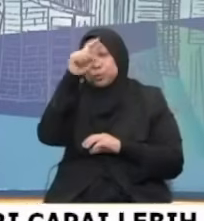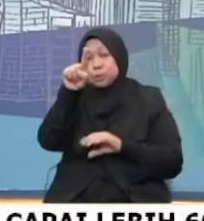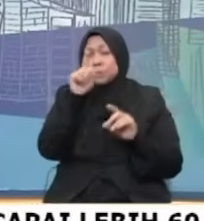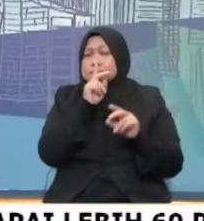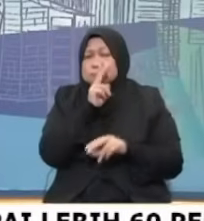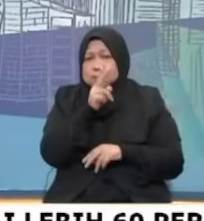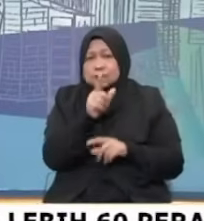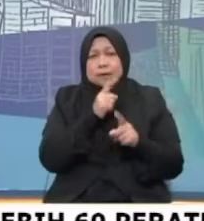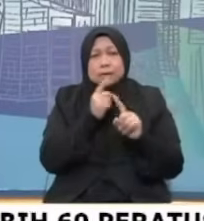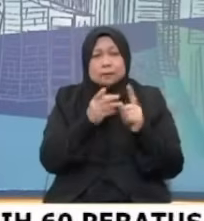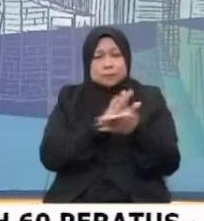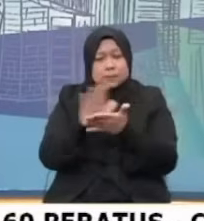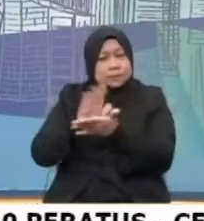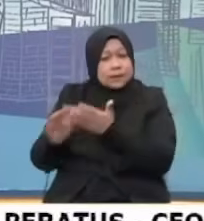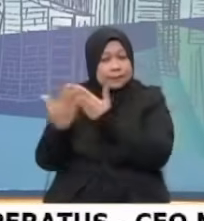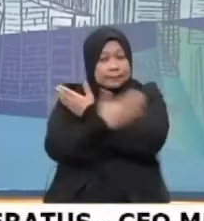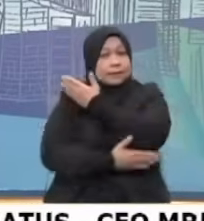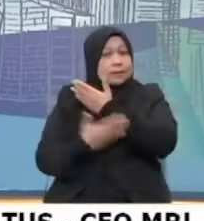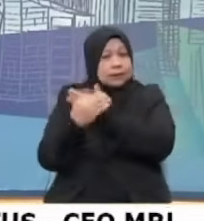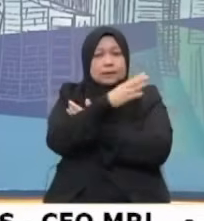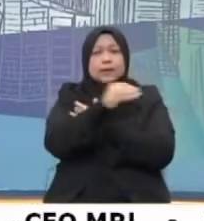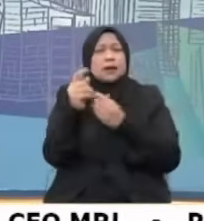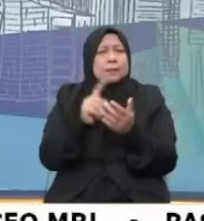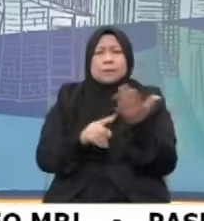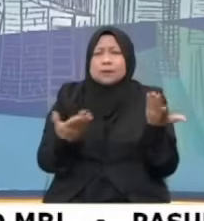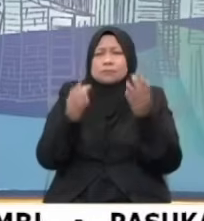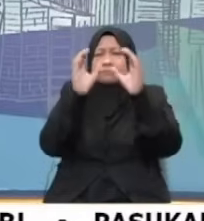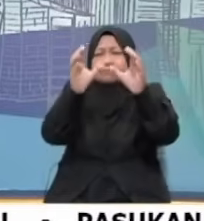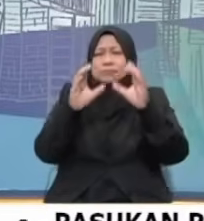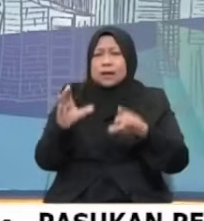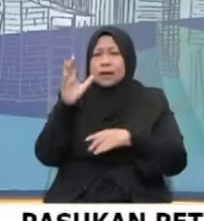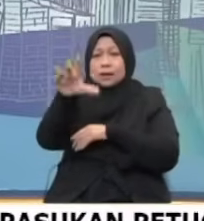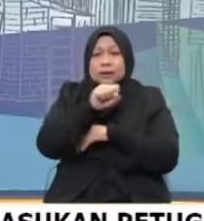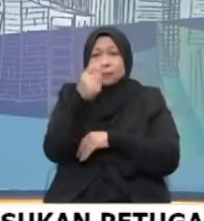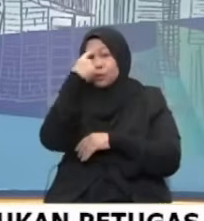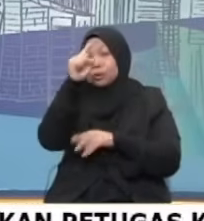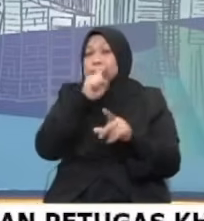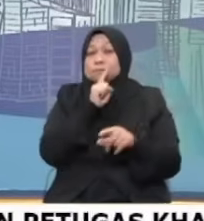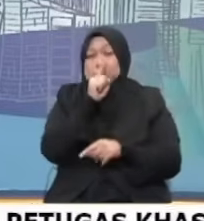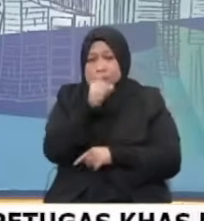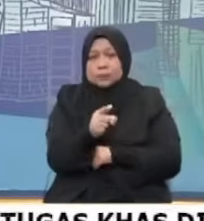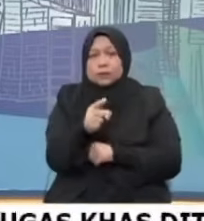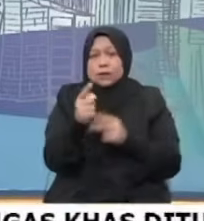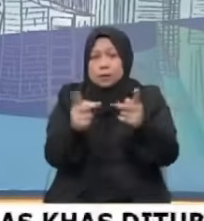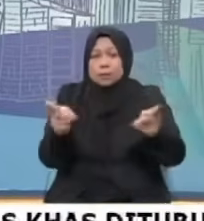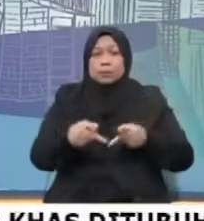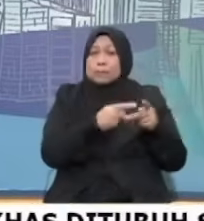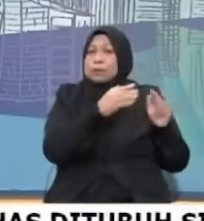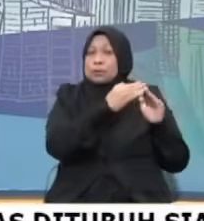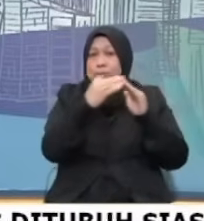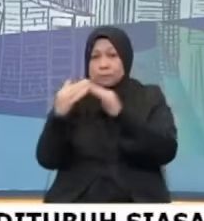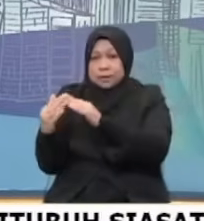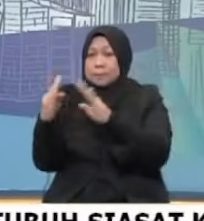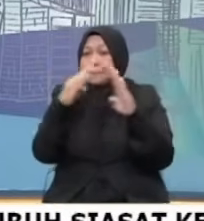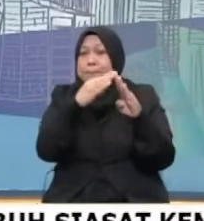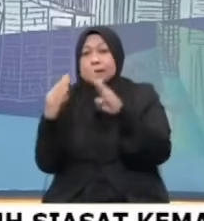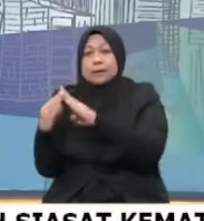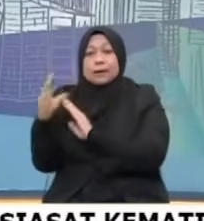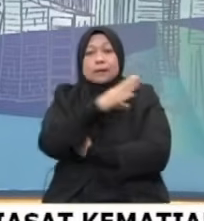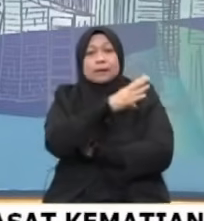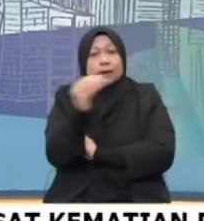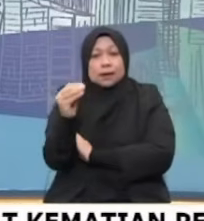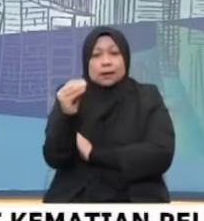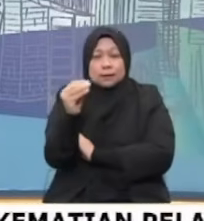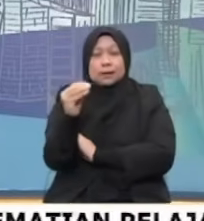memastikan kebersihan negara dan Apakah langkah yang diambil untuk memastikan kawasan Perumahan Bandar dan